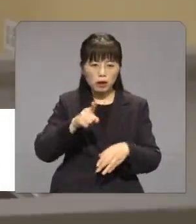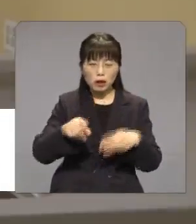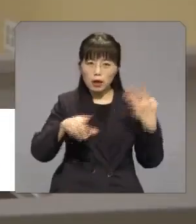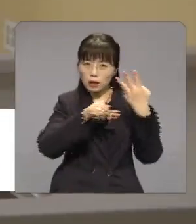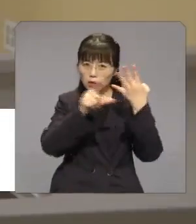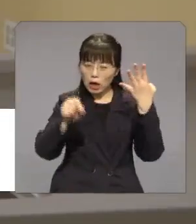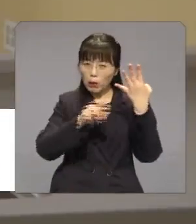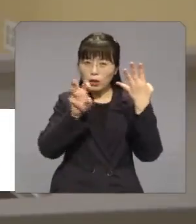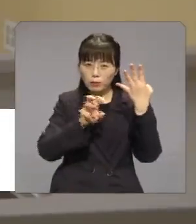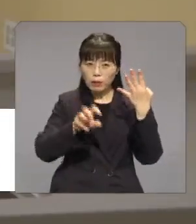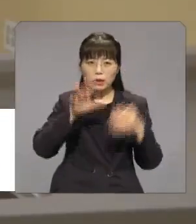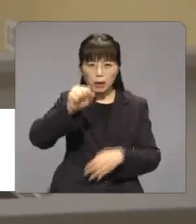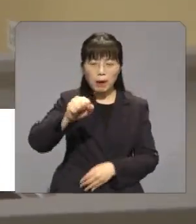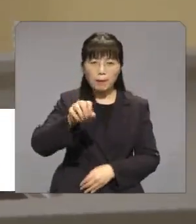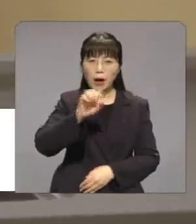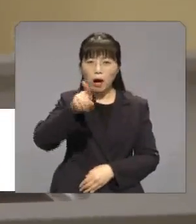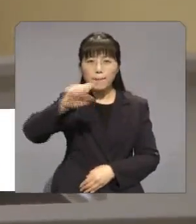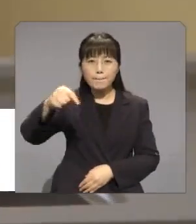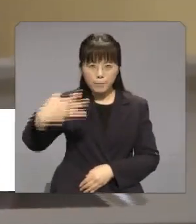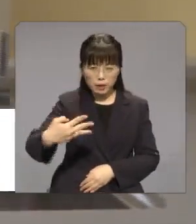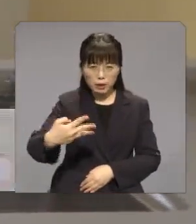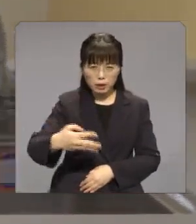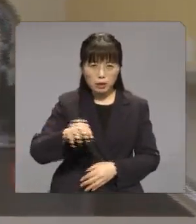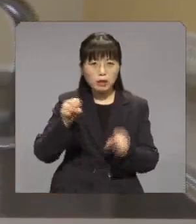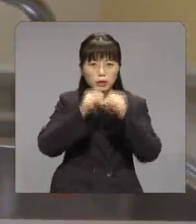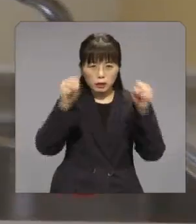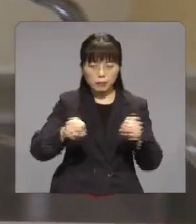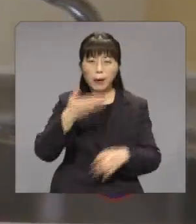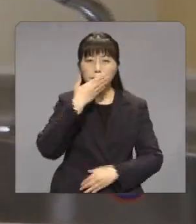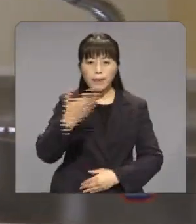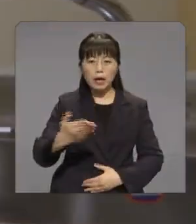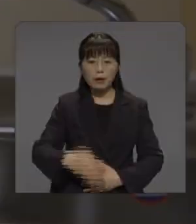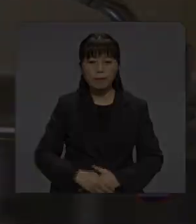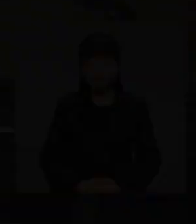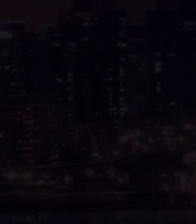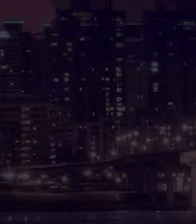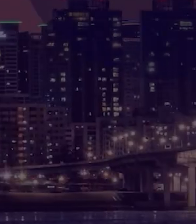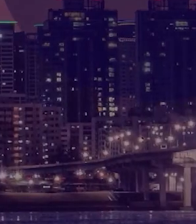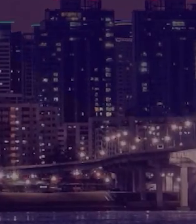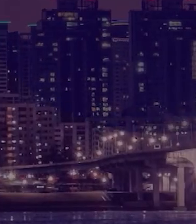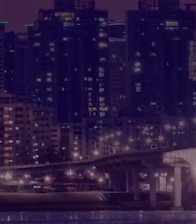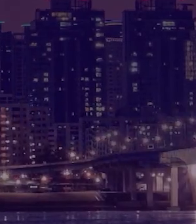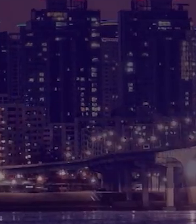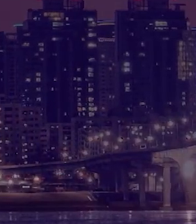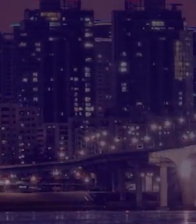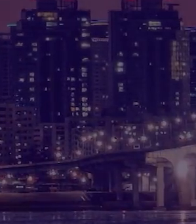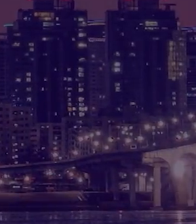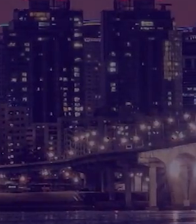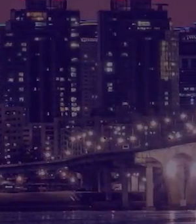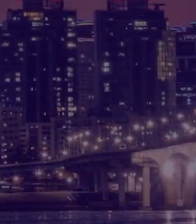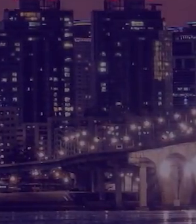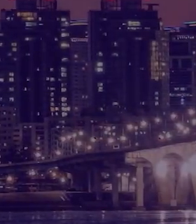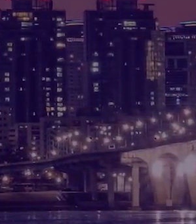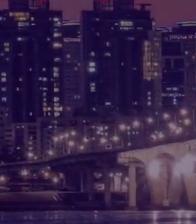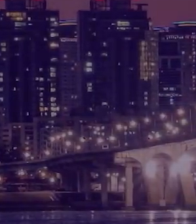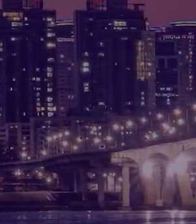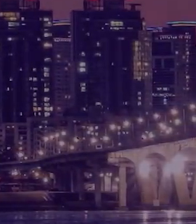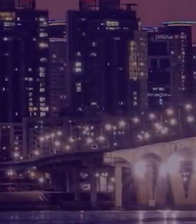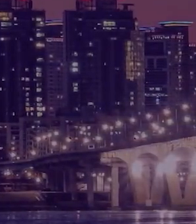30일까지 자바바 어플라이 통합 접수 시스템에서 할 수 있습니다